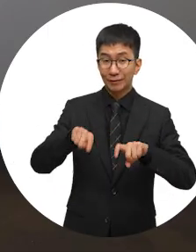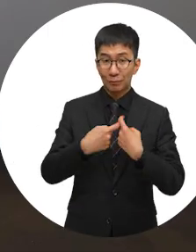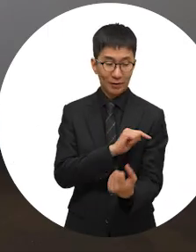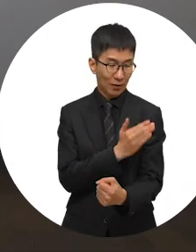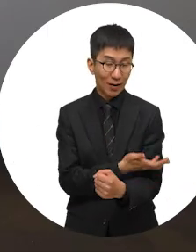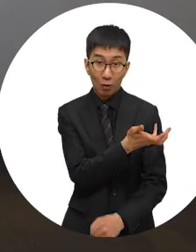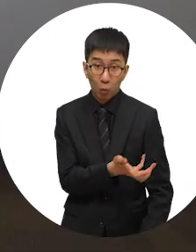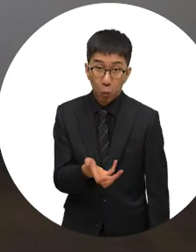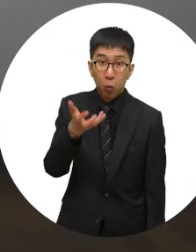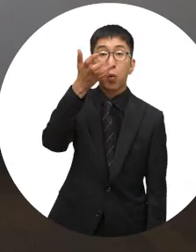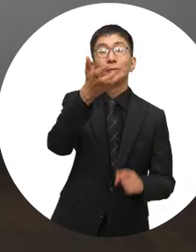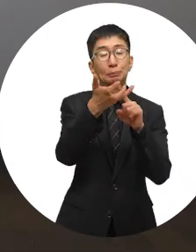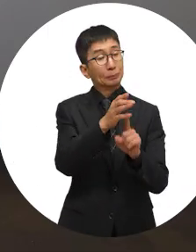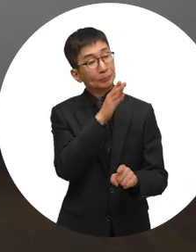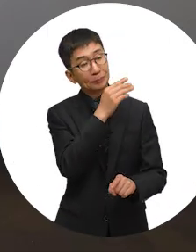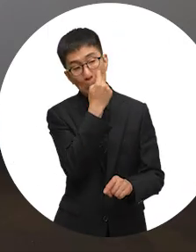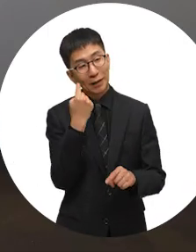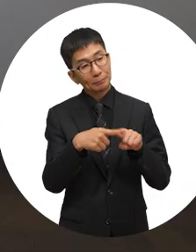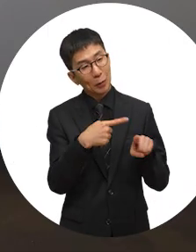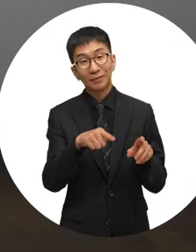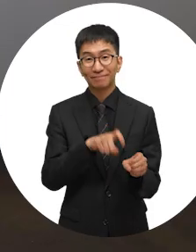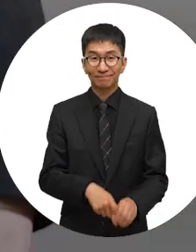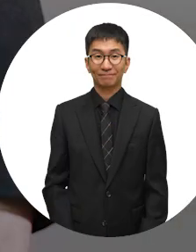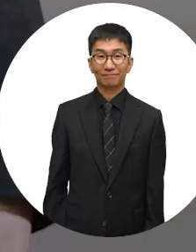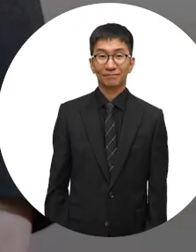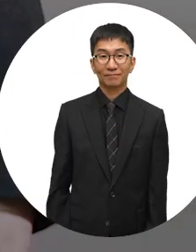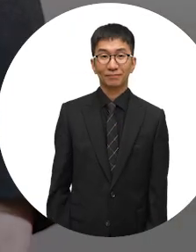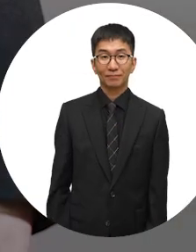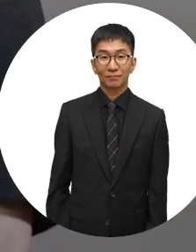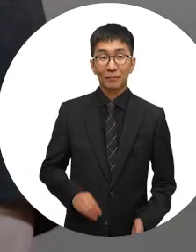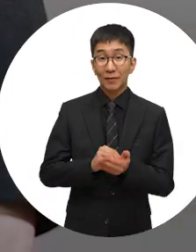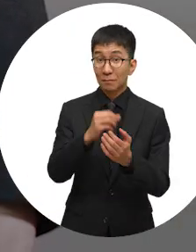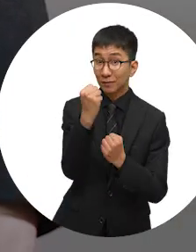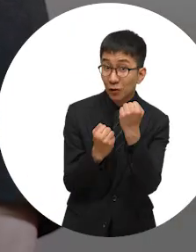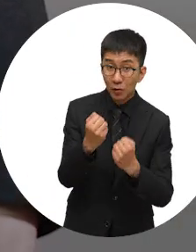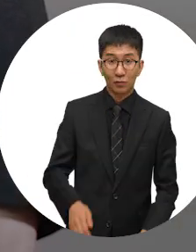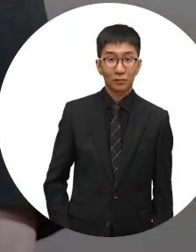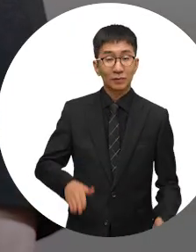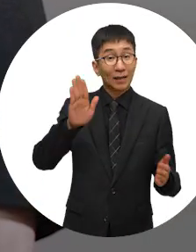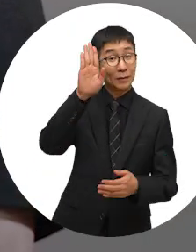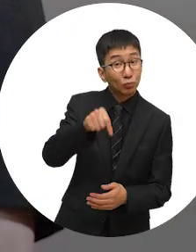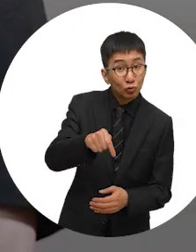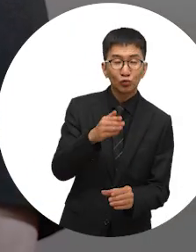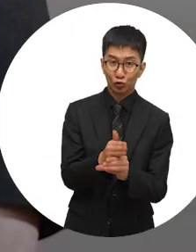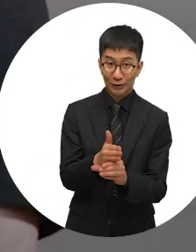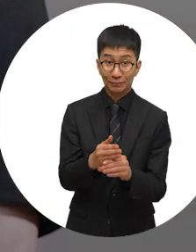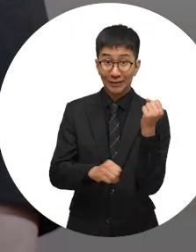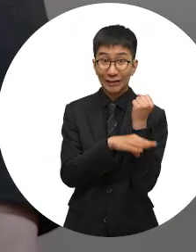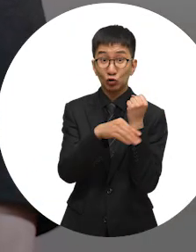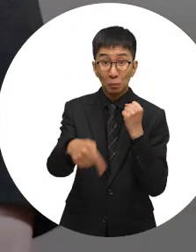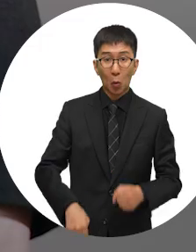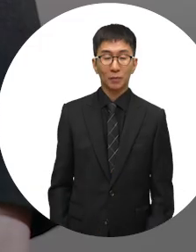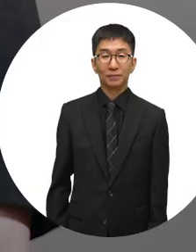학생의 개인 역량이 성장하는 과정을 평가하고자 합니다. 추가적으로 입학 설명회 및 학생부 위주 전형 가이드북을 통해